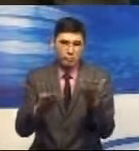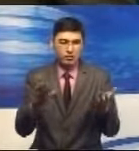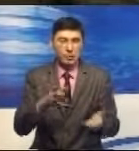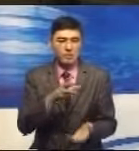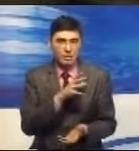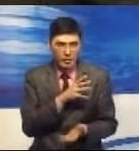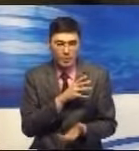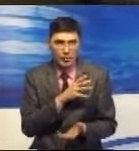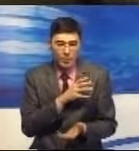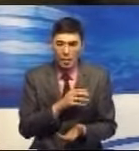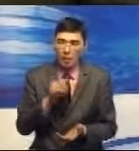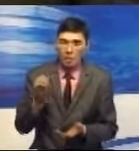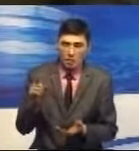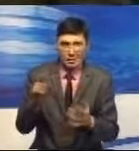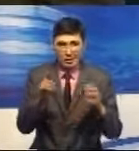жазушылық,